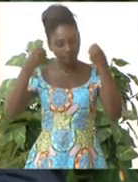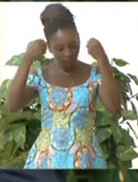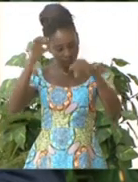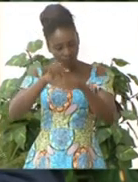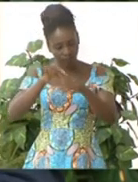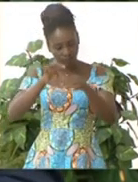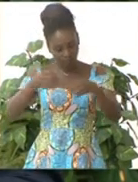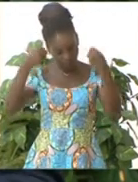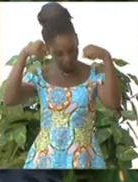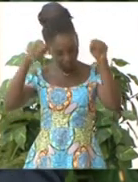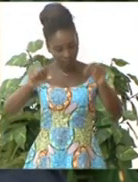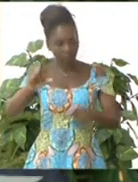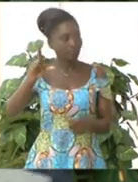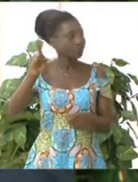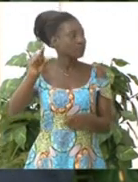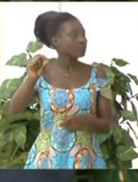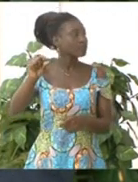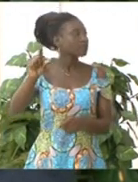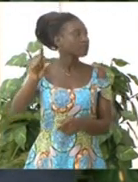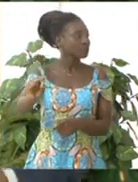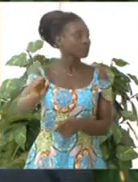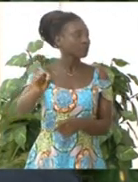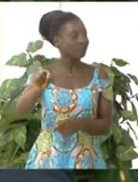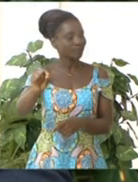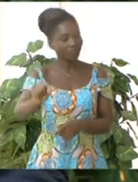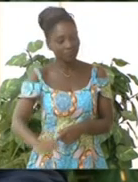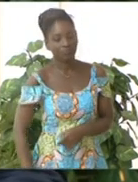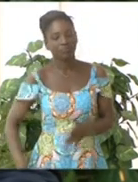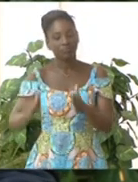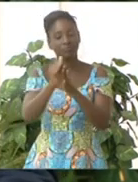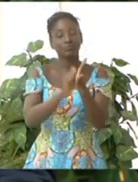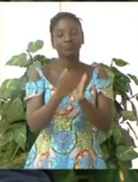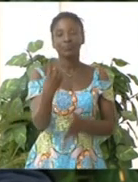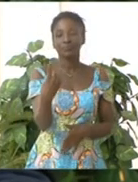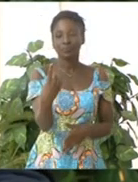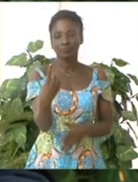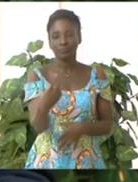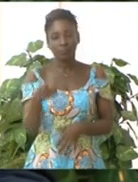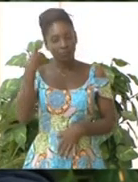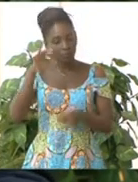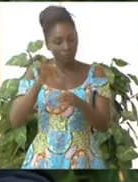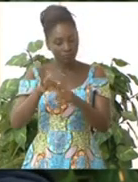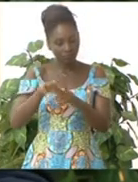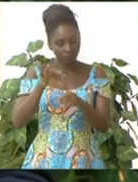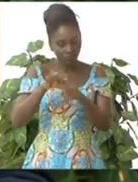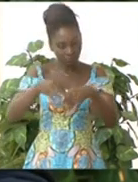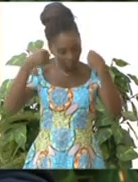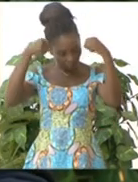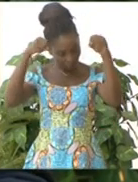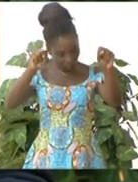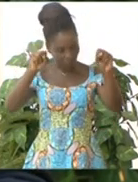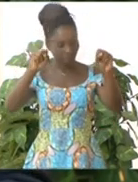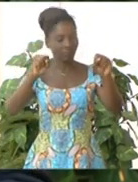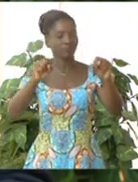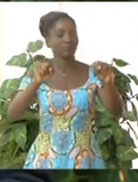en 2001 article 1er pour l'élection du président de la république en